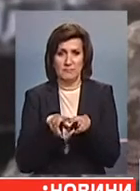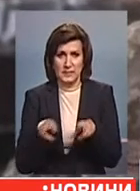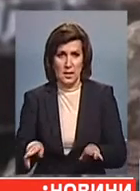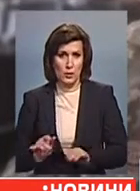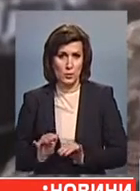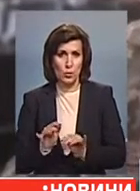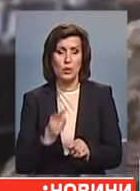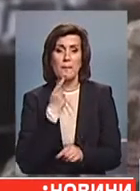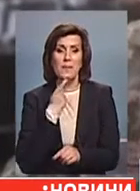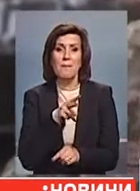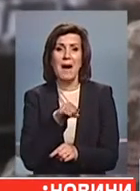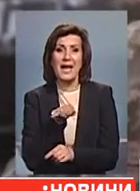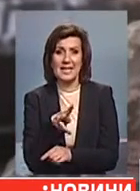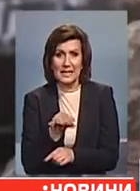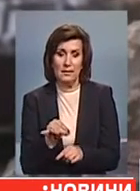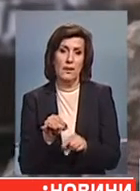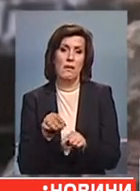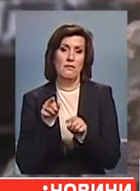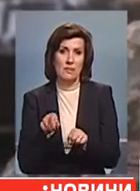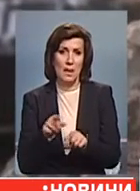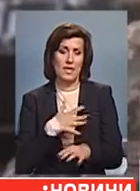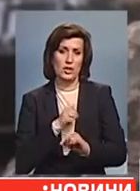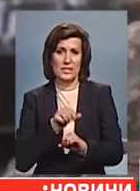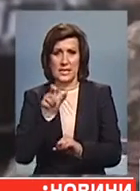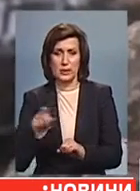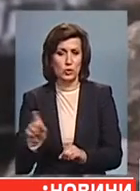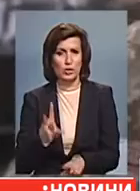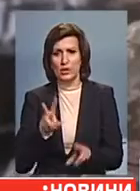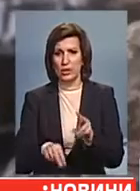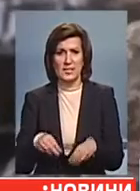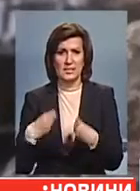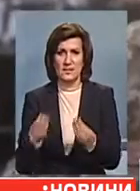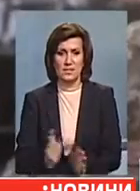на підступах до Мар'їнки. Але і там наші захисники їм жодних шансів не залишили.